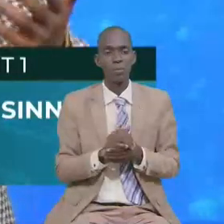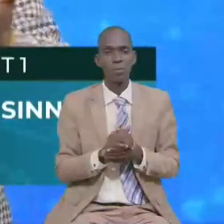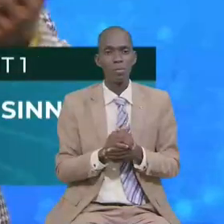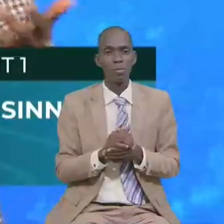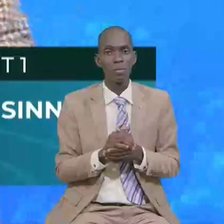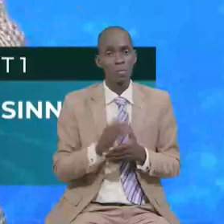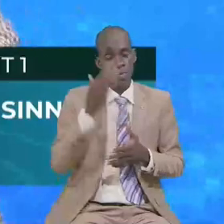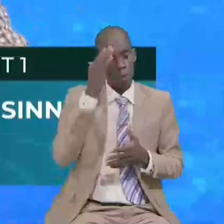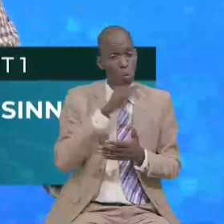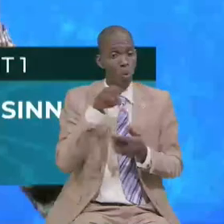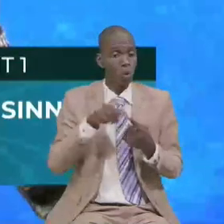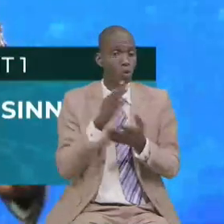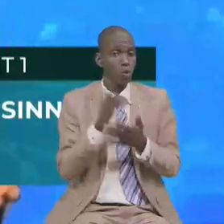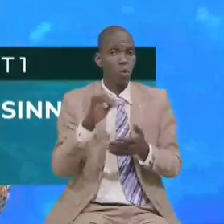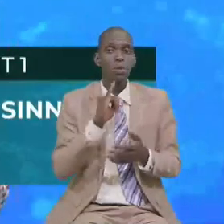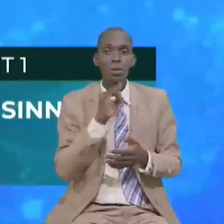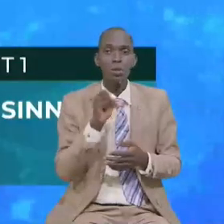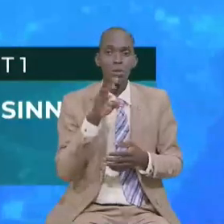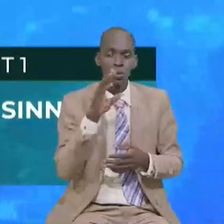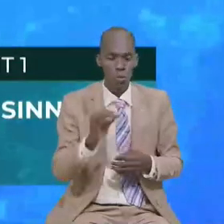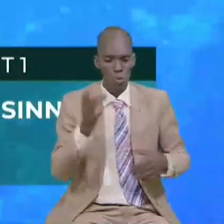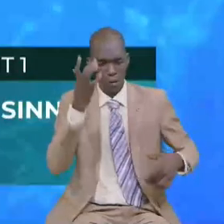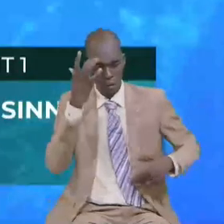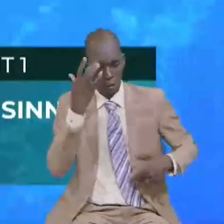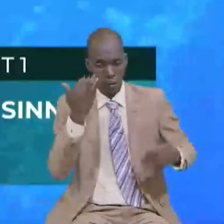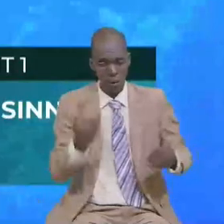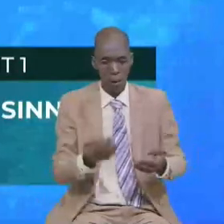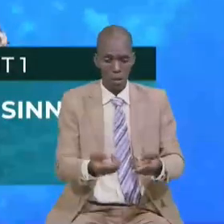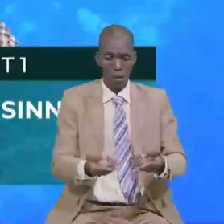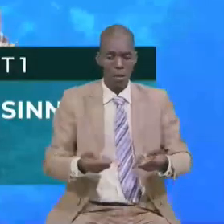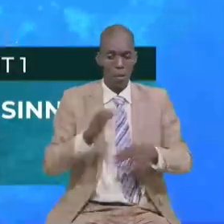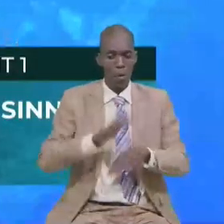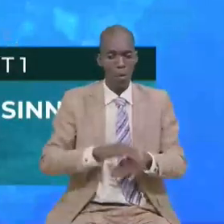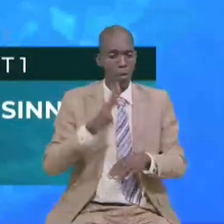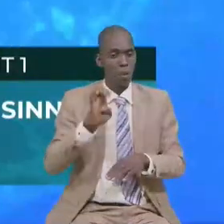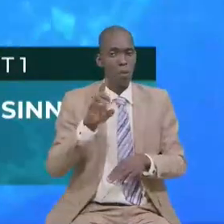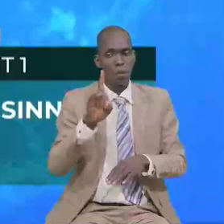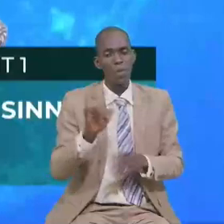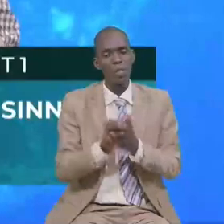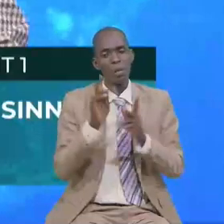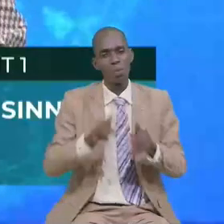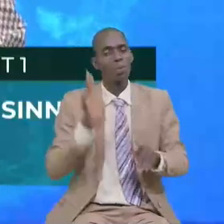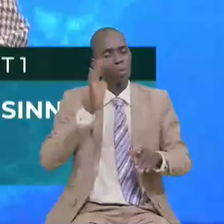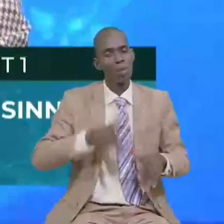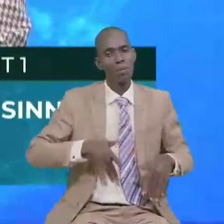Vous savez, quand quelqu'un est malade et que la personne est étendue sur un brancard et